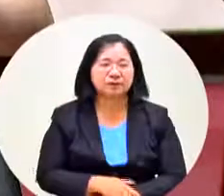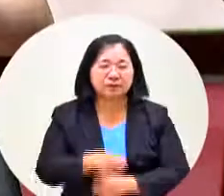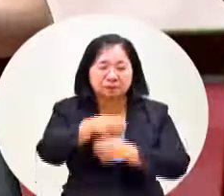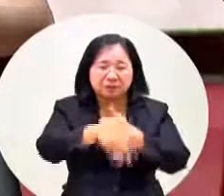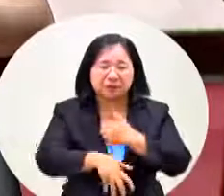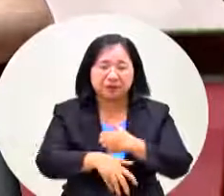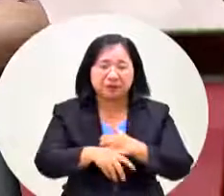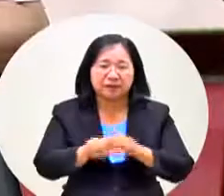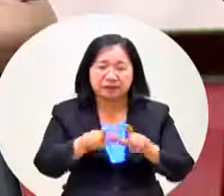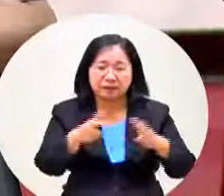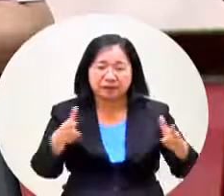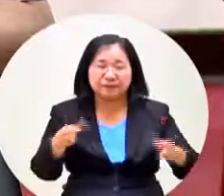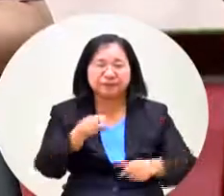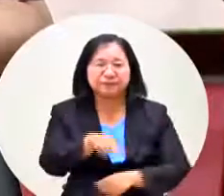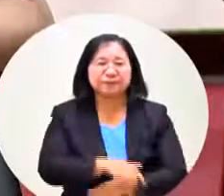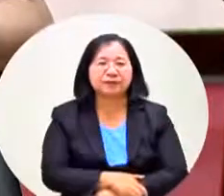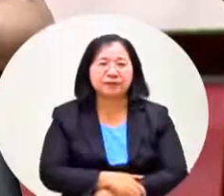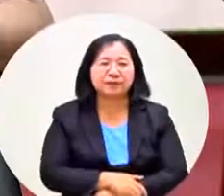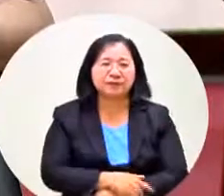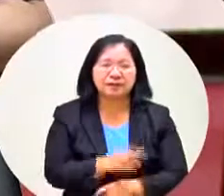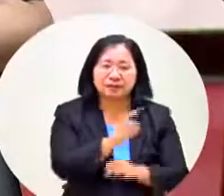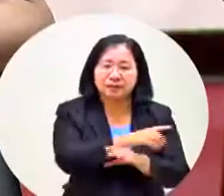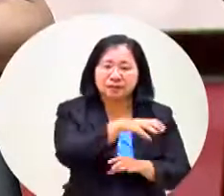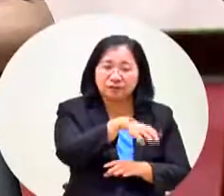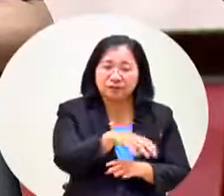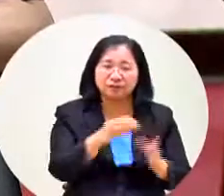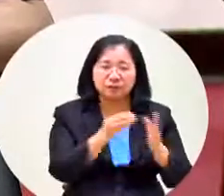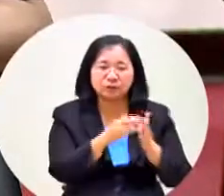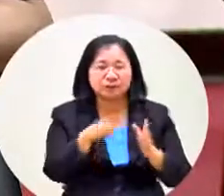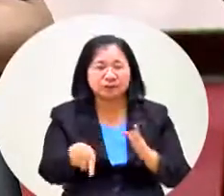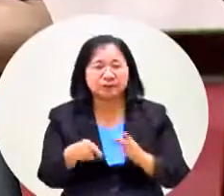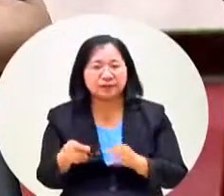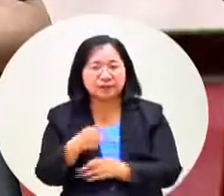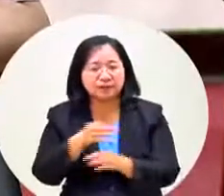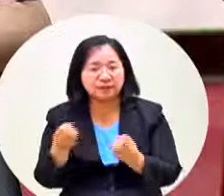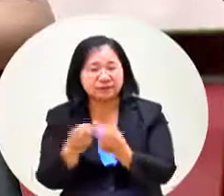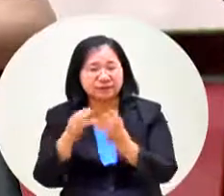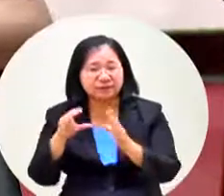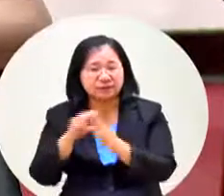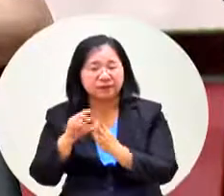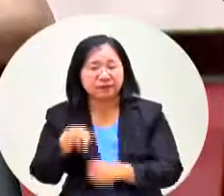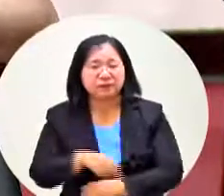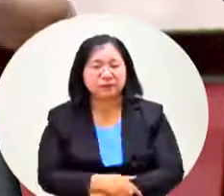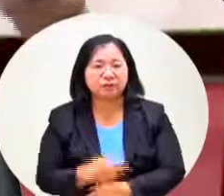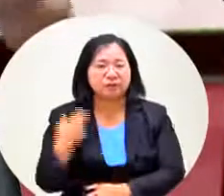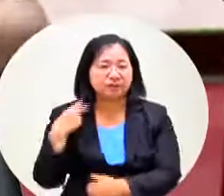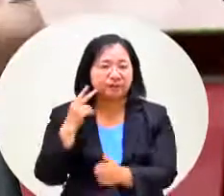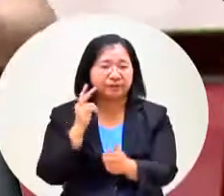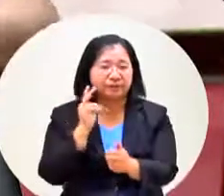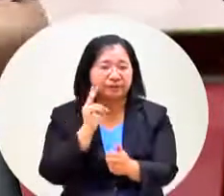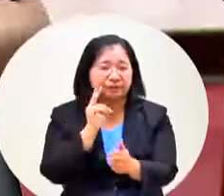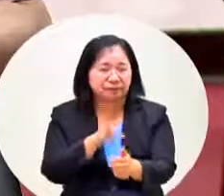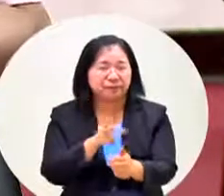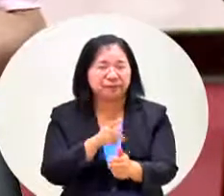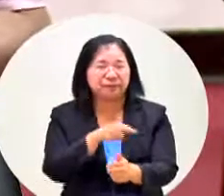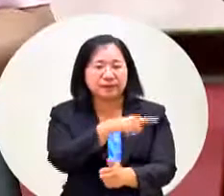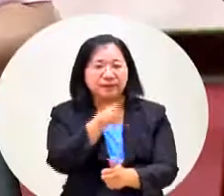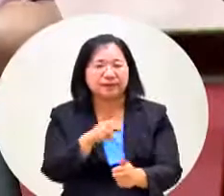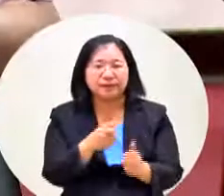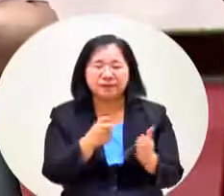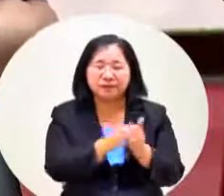局哦会积极哈来争取这样的一个地点的设置。 好，谢谢，请坐哦。我想这